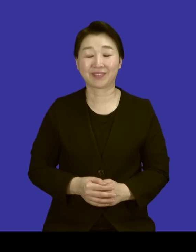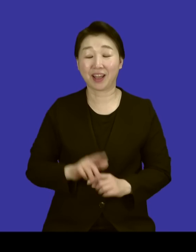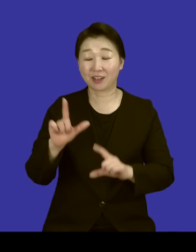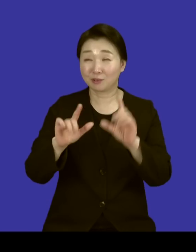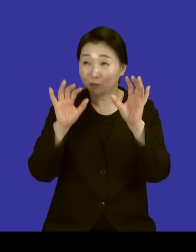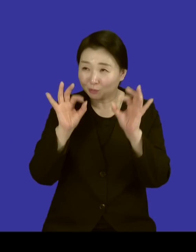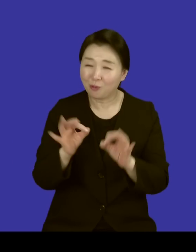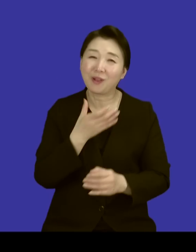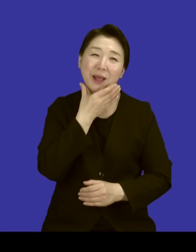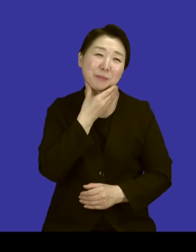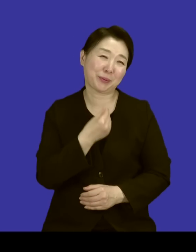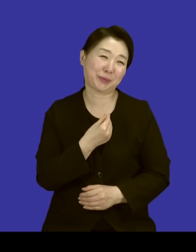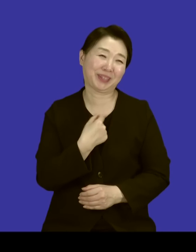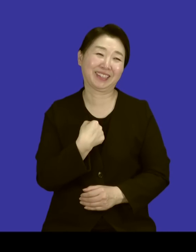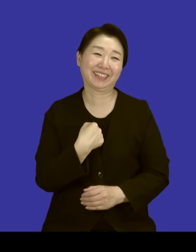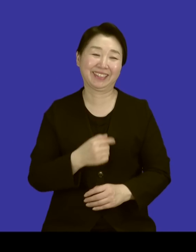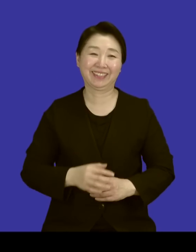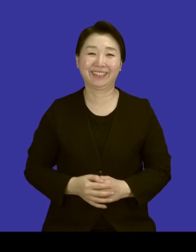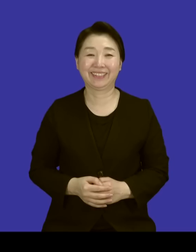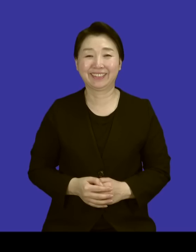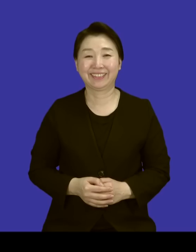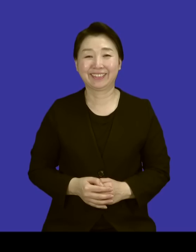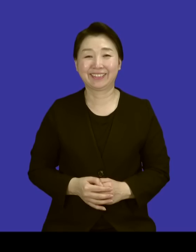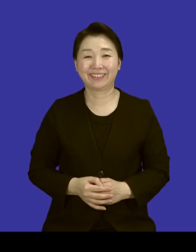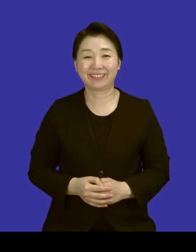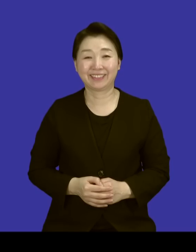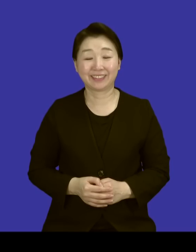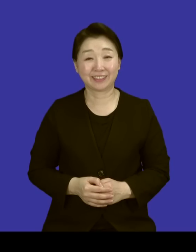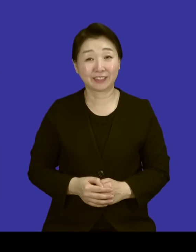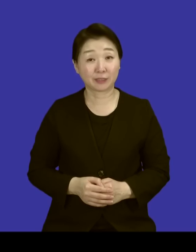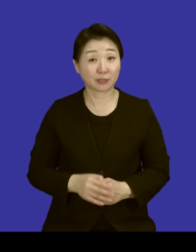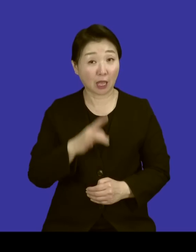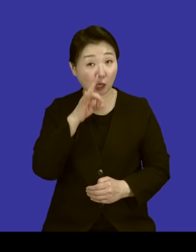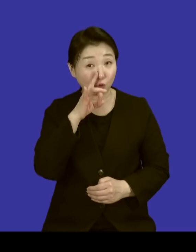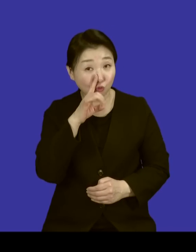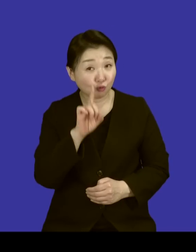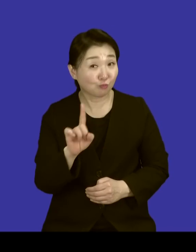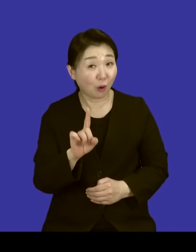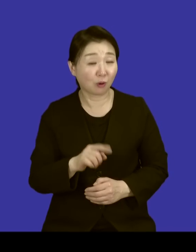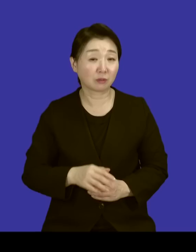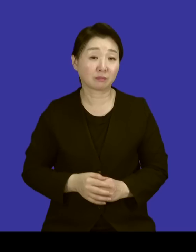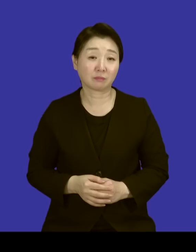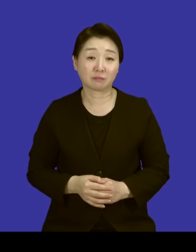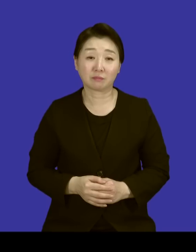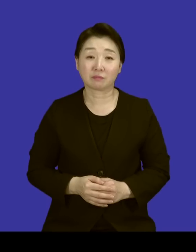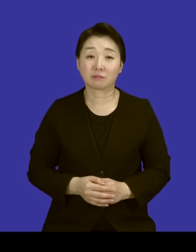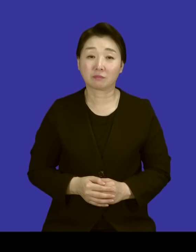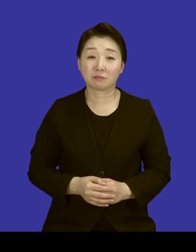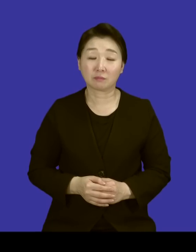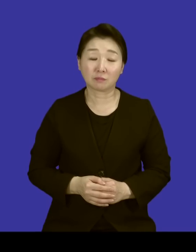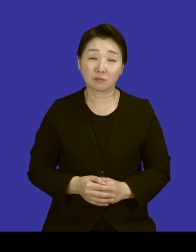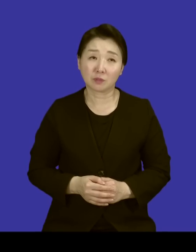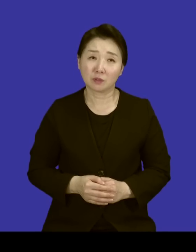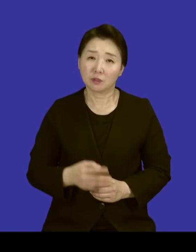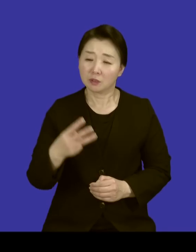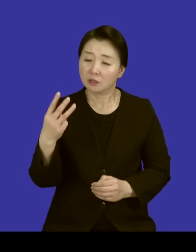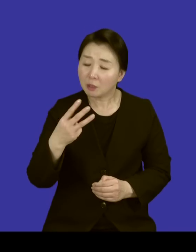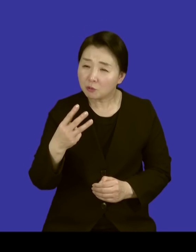행복을 느끼시는군요. 그럼요. 네. 아니 근데 솔직히 진짜 궁금한 게 네. 이게 이렇게 정말 운영을